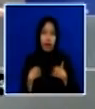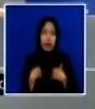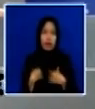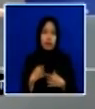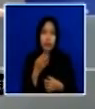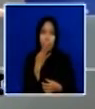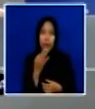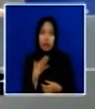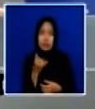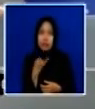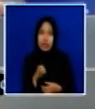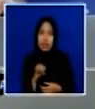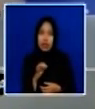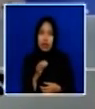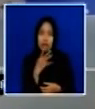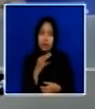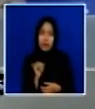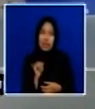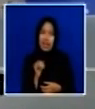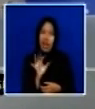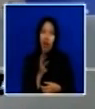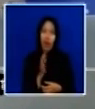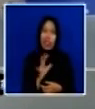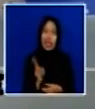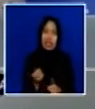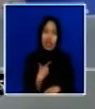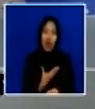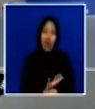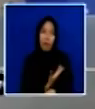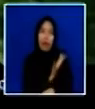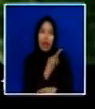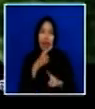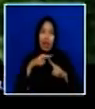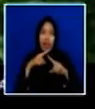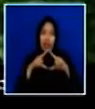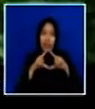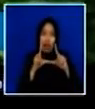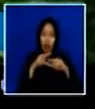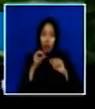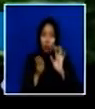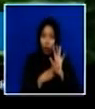enggan menggarap tanahnya karena khawatir menjadi korban sengatan tawon berbahaya tersebut